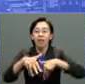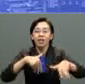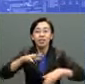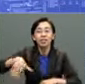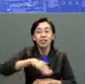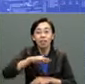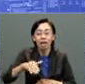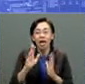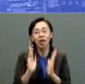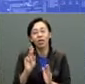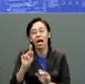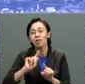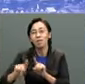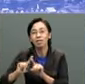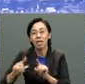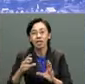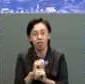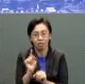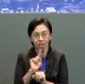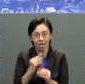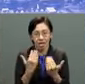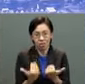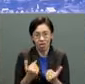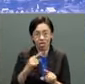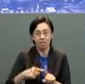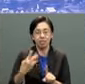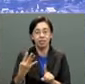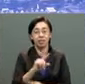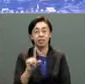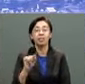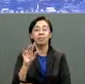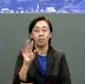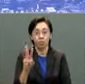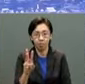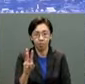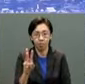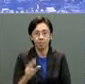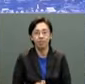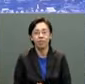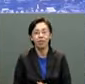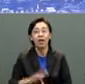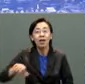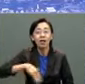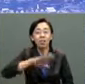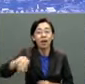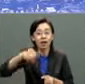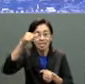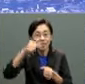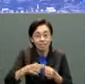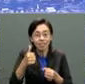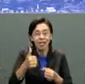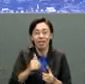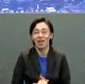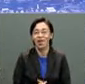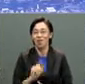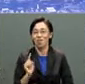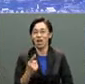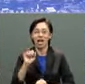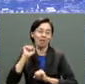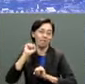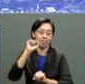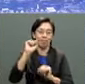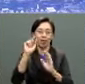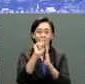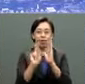ข่าวทางบ้านค่ะ ครับวันนี้วันที่26เมษายนนะครับถ้าท่านผู้ชมจำได้วันแรกที่เราประกาศพ.ร.ก.ฉุ